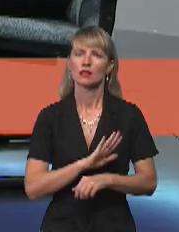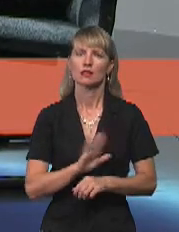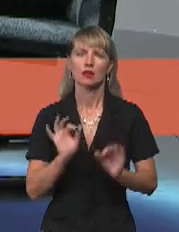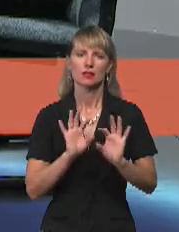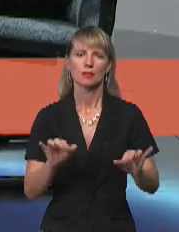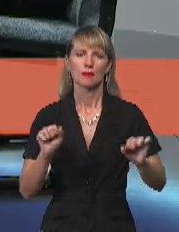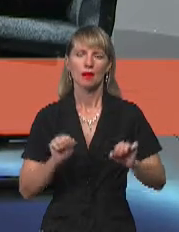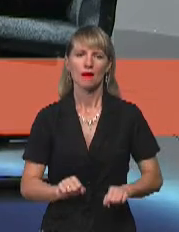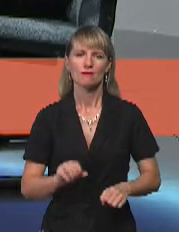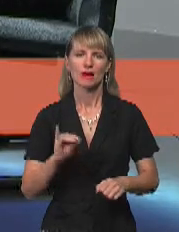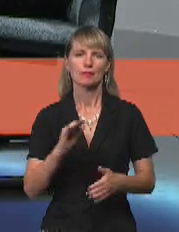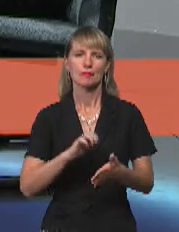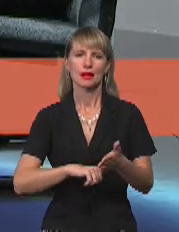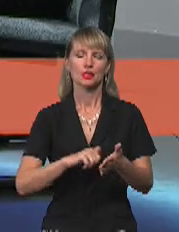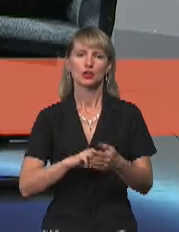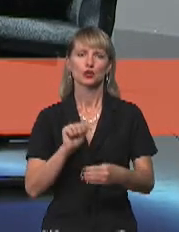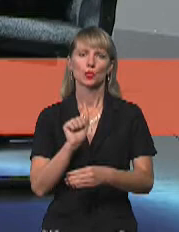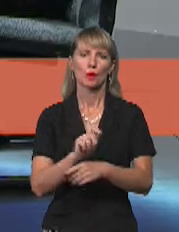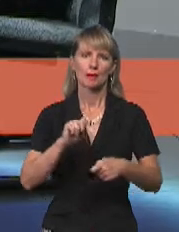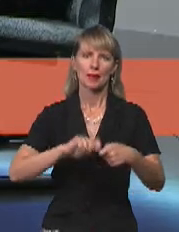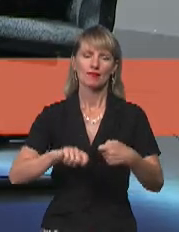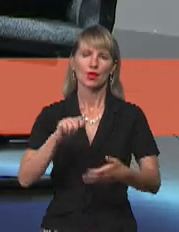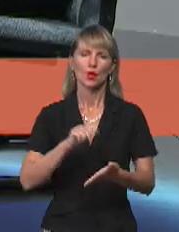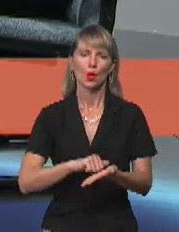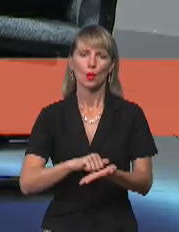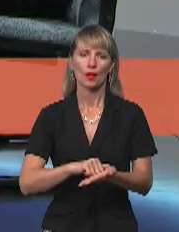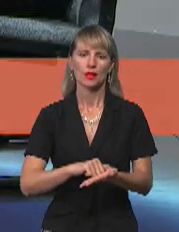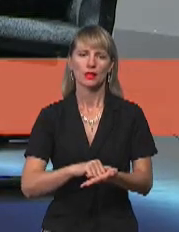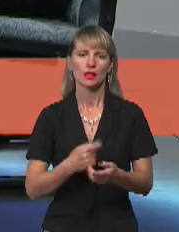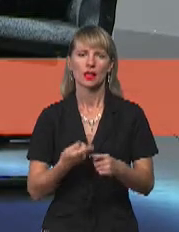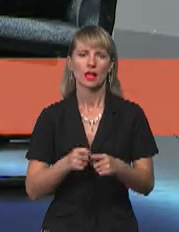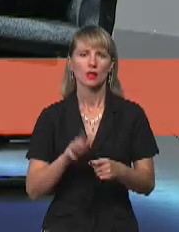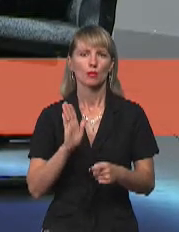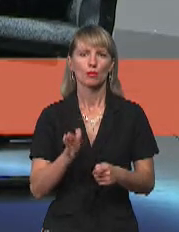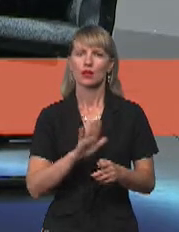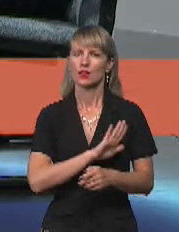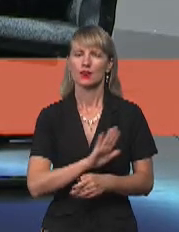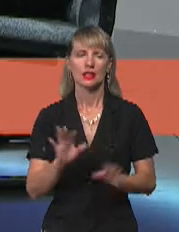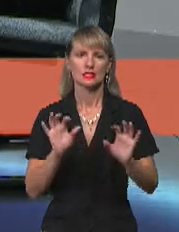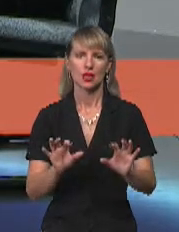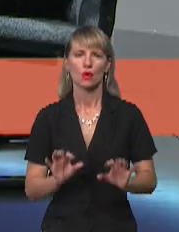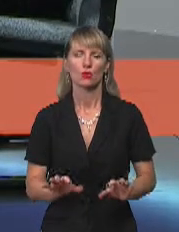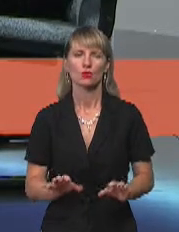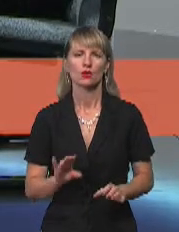права, причину там зупинки, перевірки документів, то це буде незаконним. І буде,